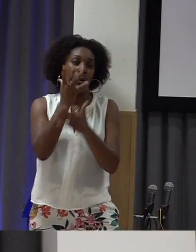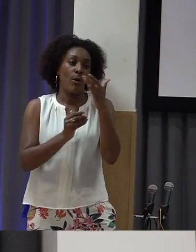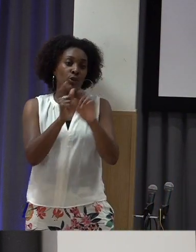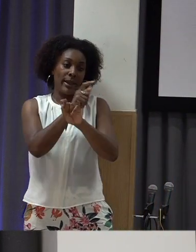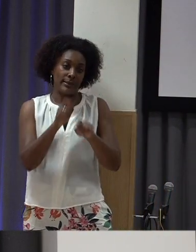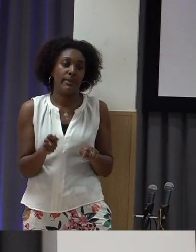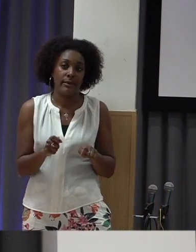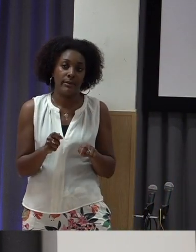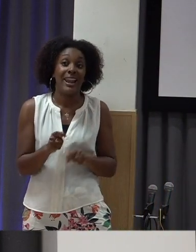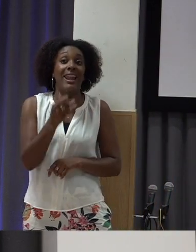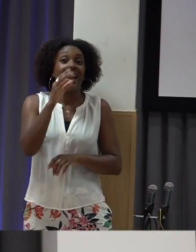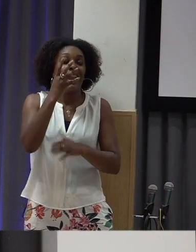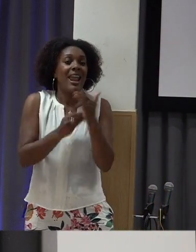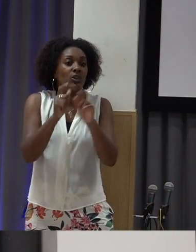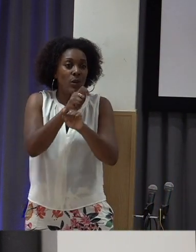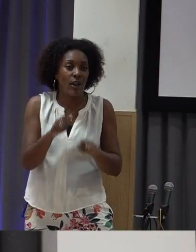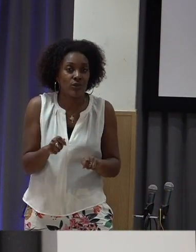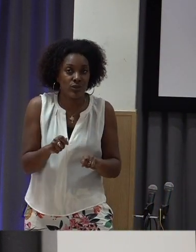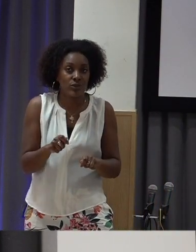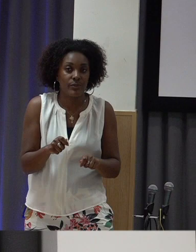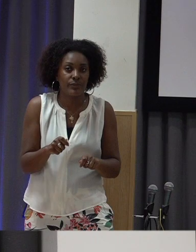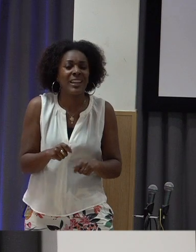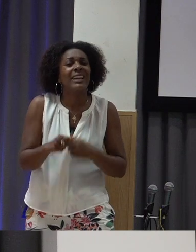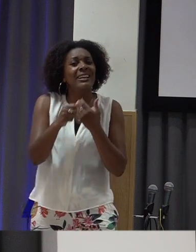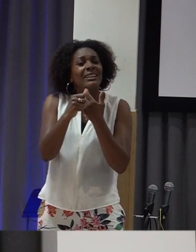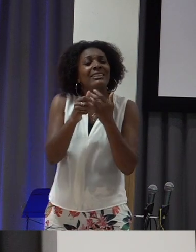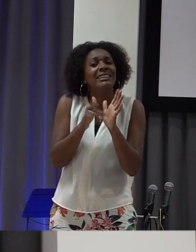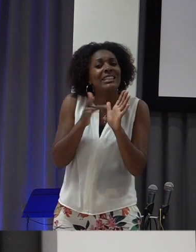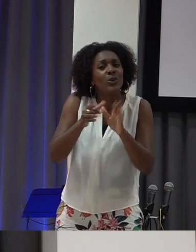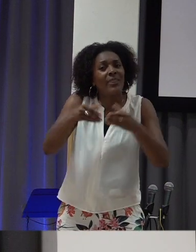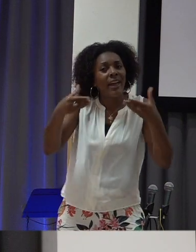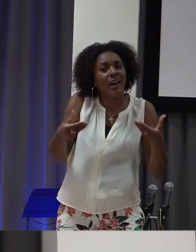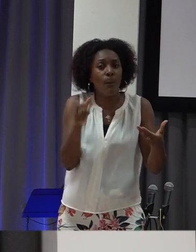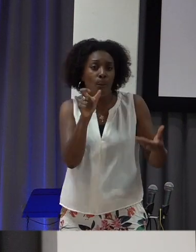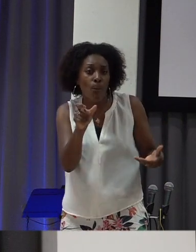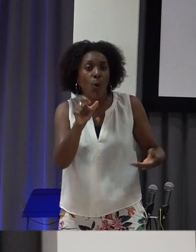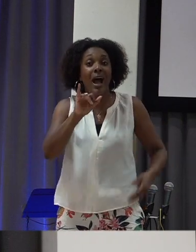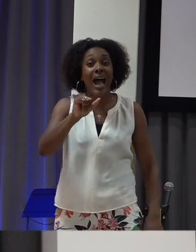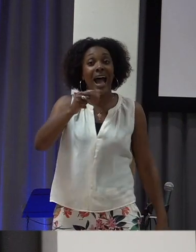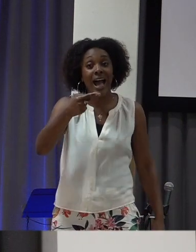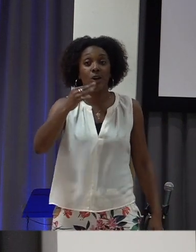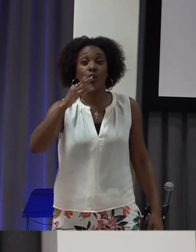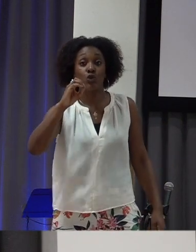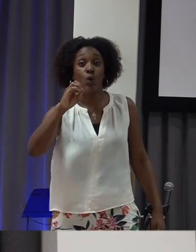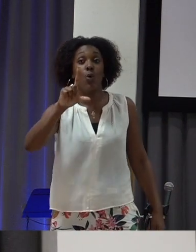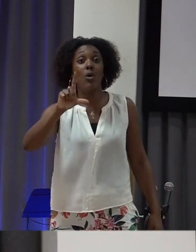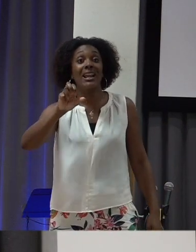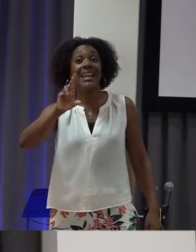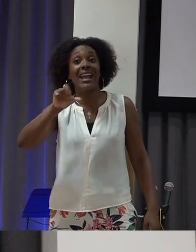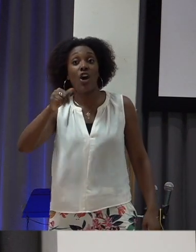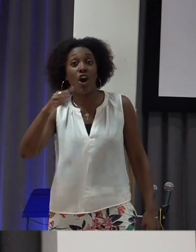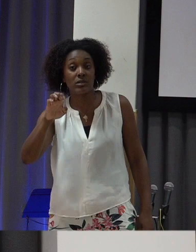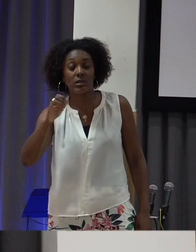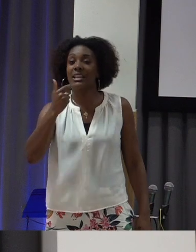l'intolérance. L'intolérance. D'après le dictionnaire, enfin peu importe lequel, hein, c'est une